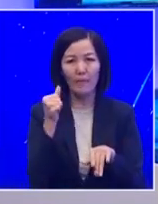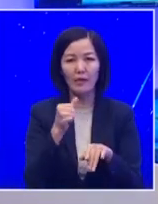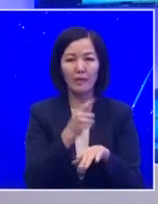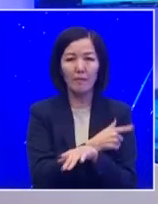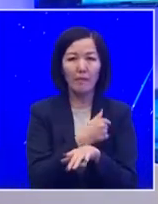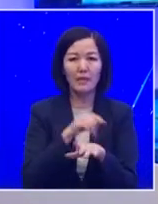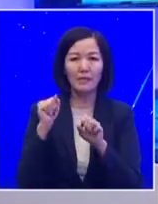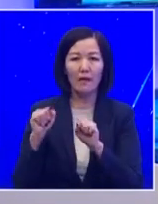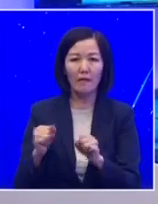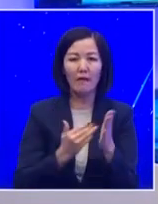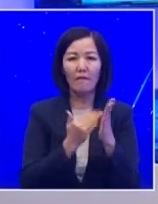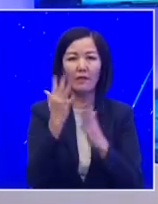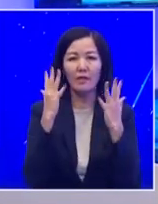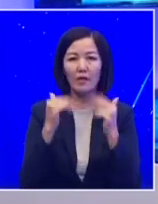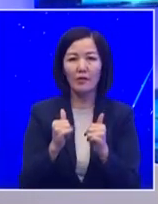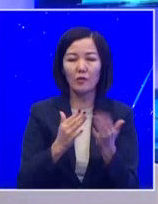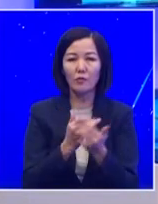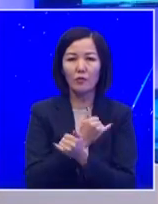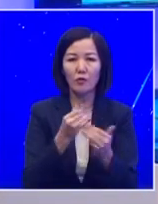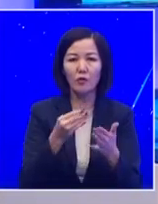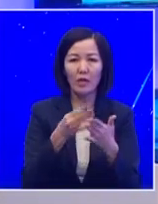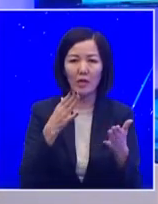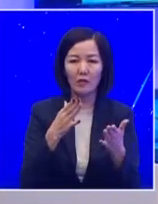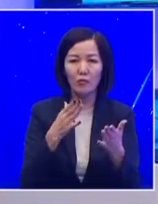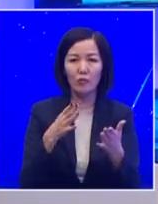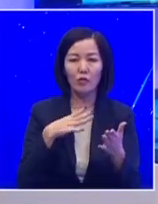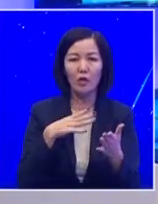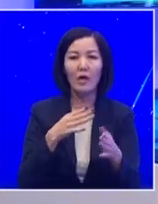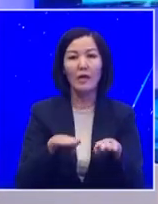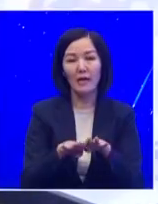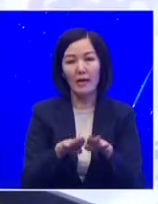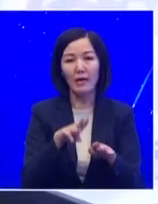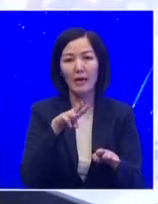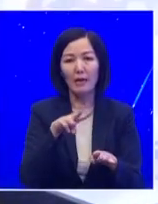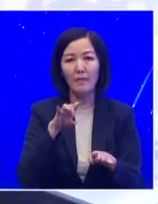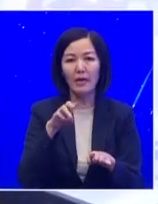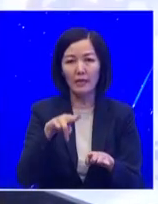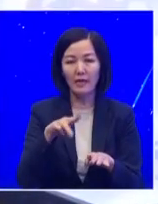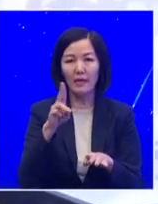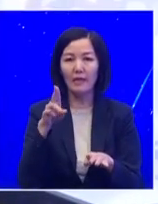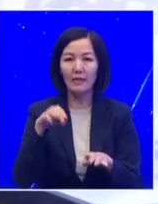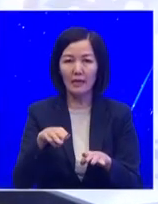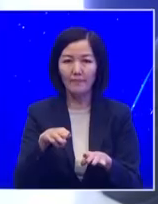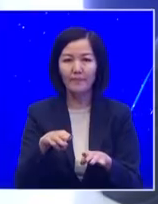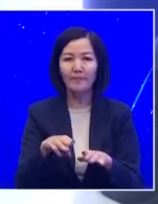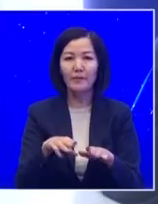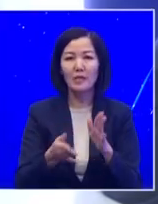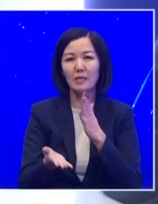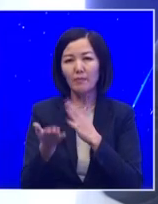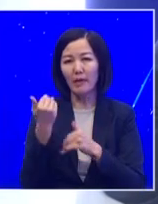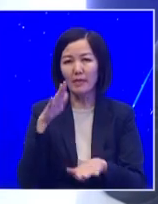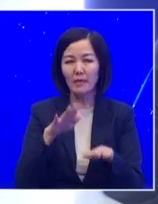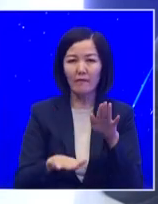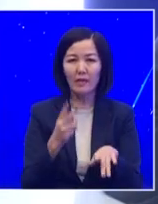пакете медстрахования выросло количество оказанных дорогостоящих услуг, таких как МРТ и КТ. В сравнении с прошлым годом